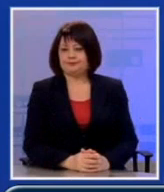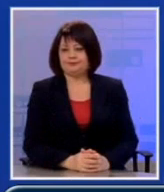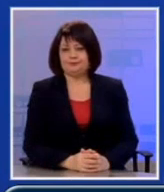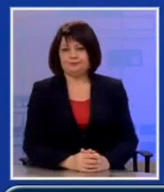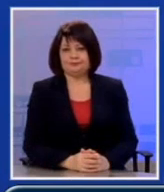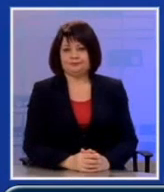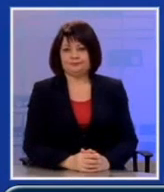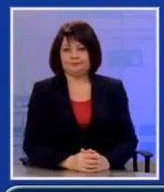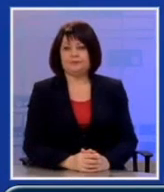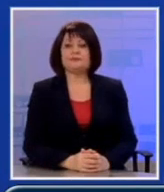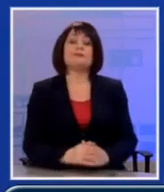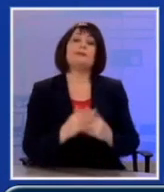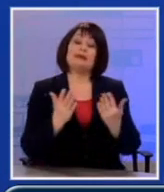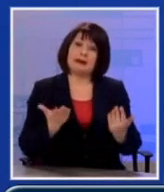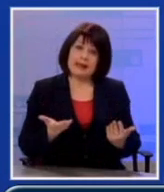Εκείνοι λοιπόν οι οποίοι